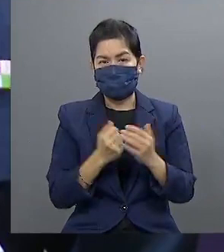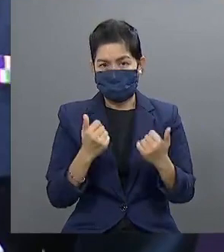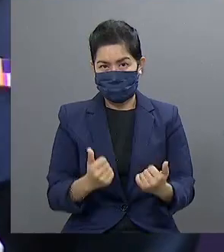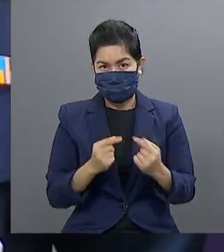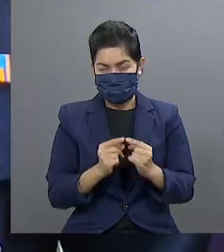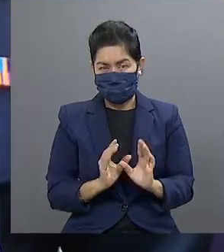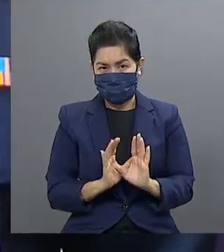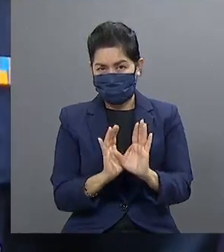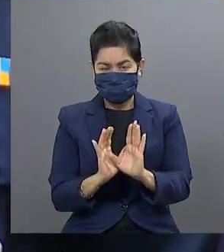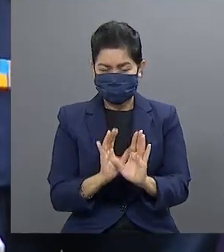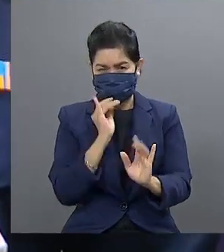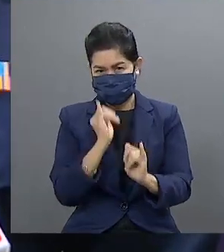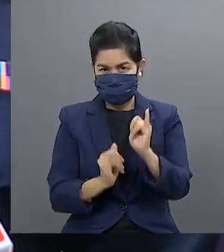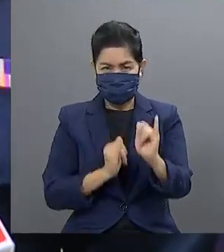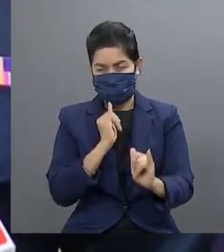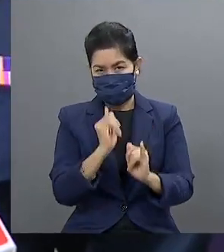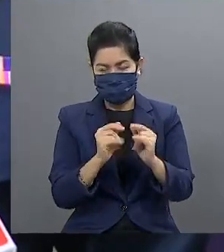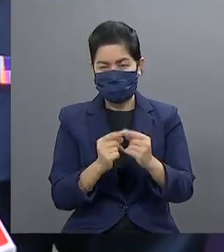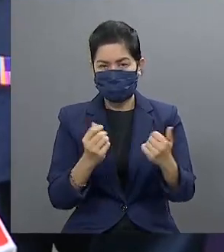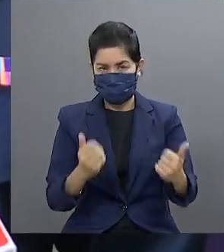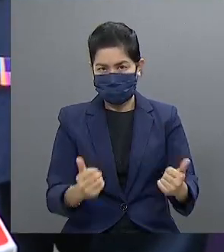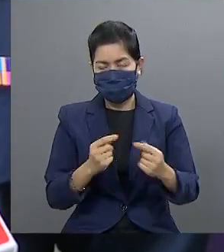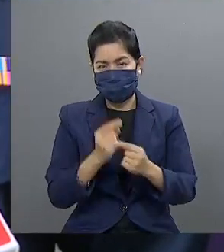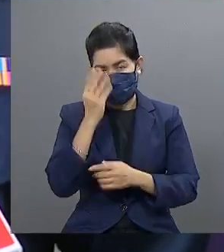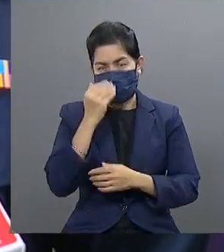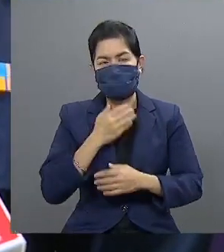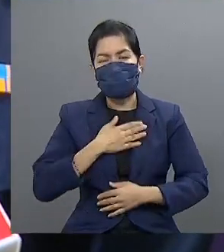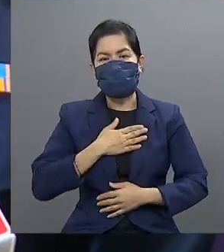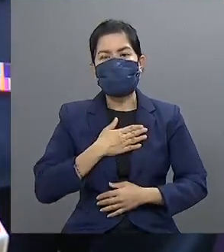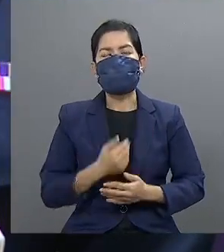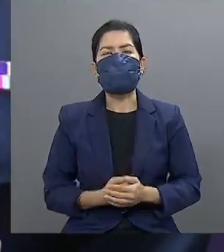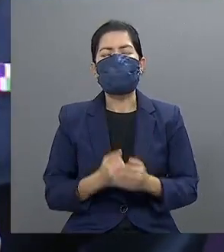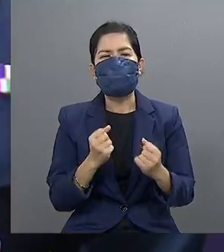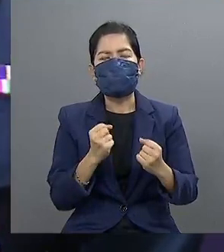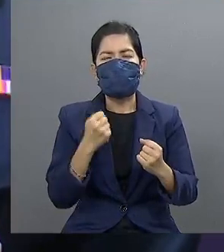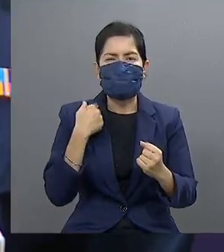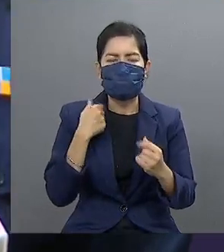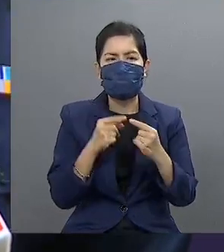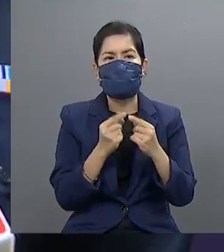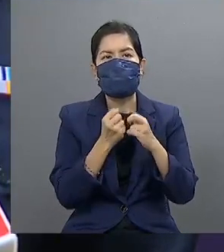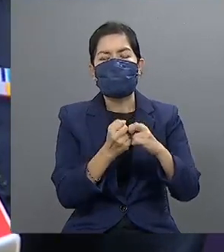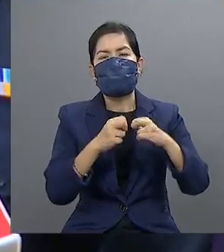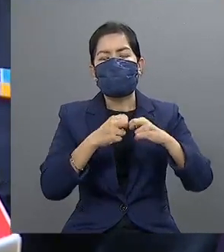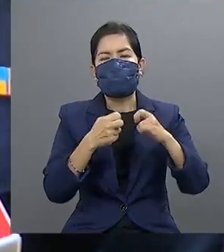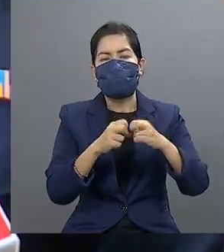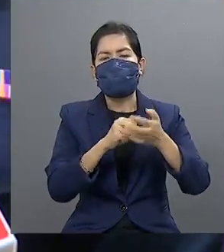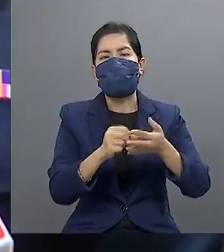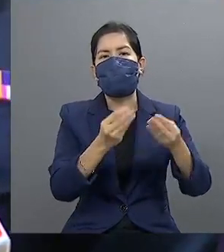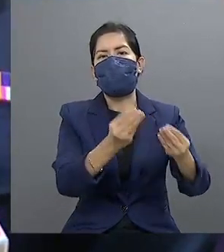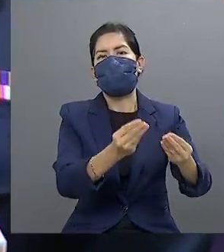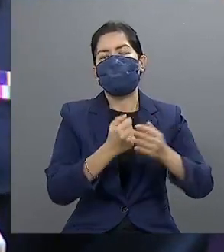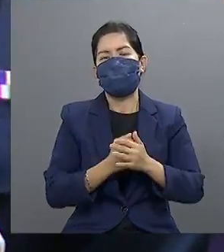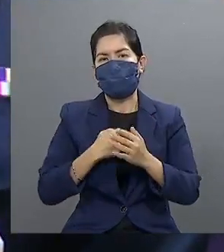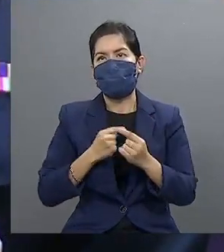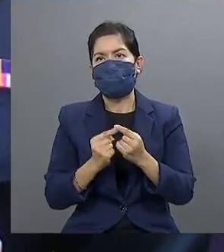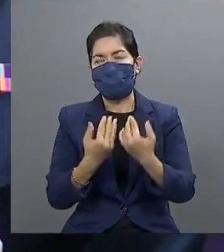นะครับส่วนหนึ่งเราก็พยายามที่จะแก้ไขปัญหาทางพี่น้องประชาชนเราได้มีการประสานทางกองทุนประกันวินาศภั